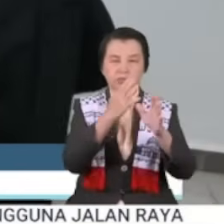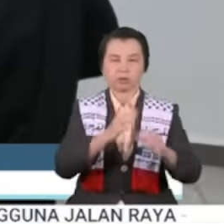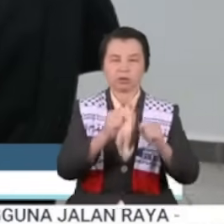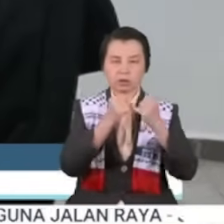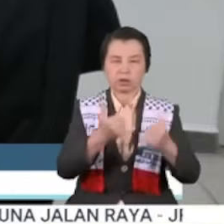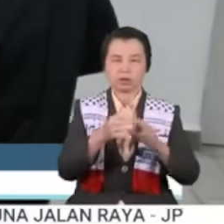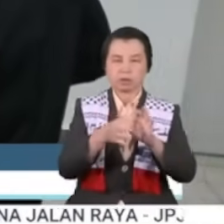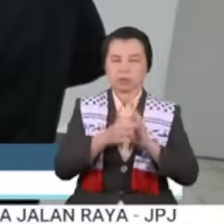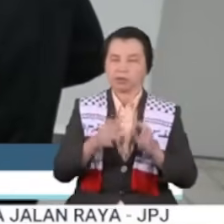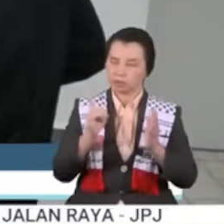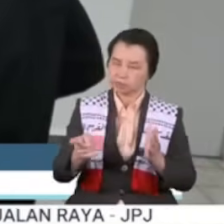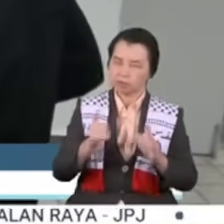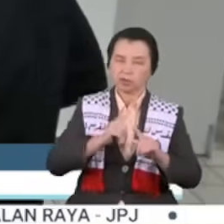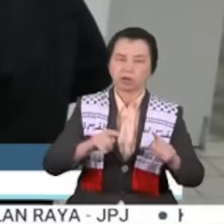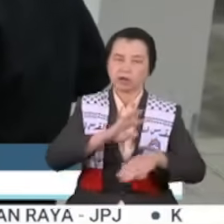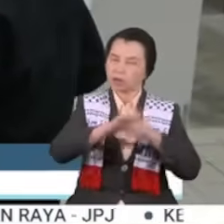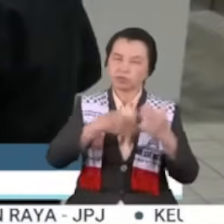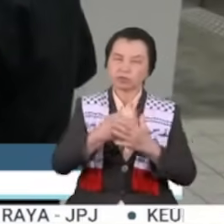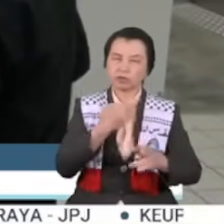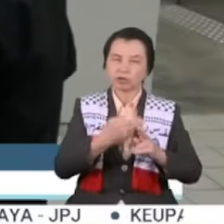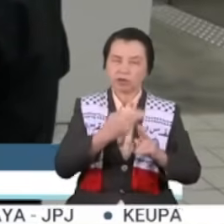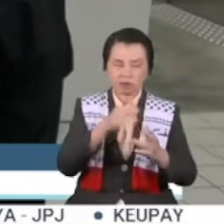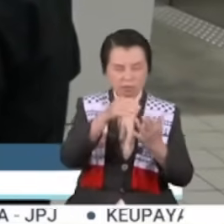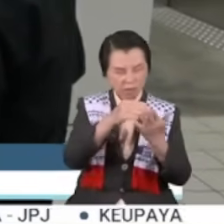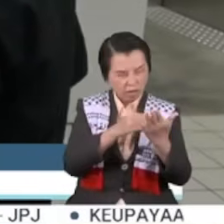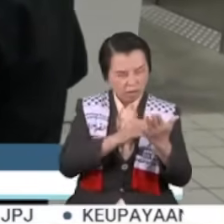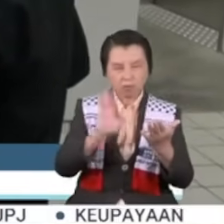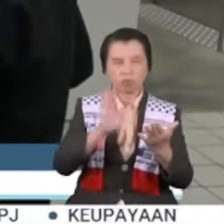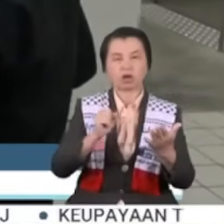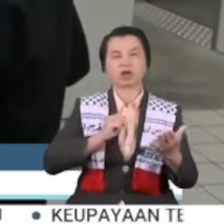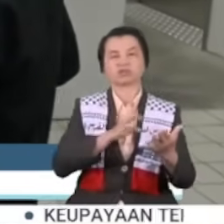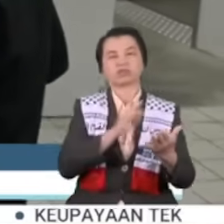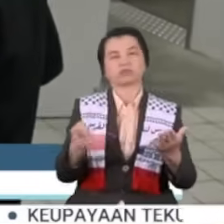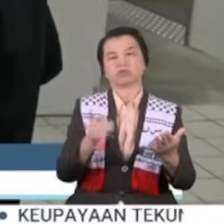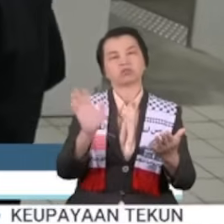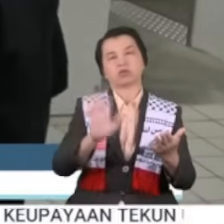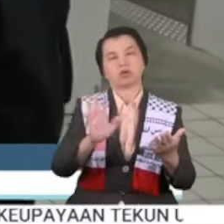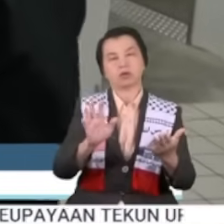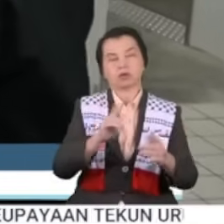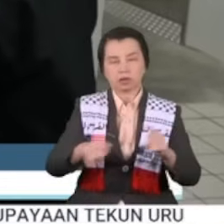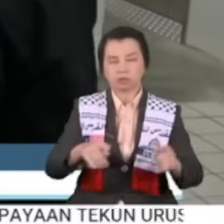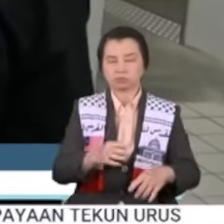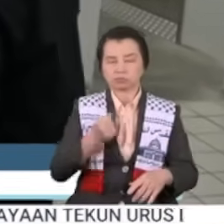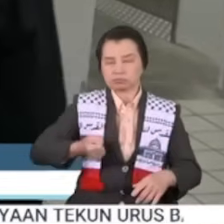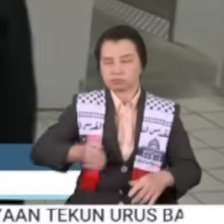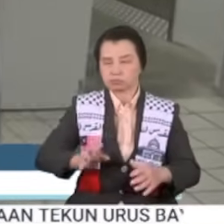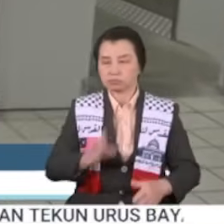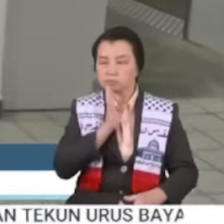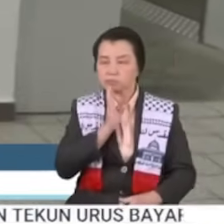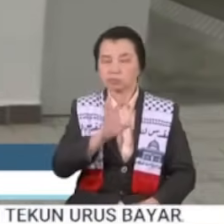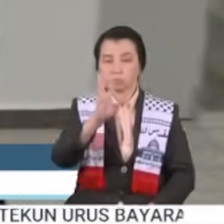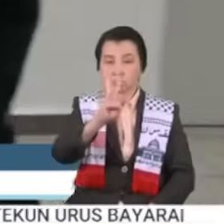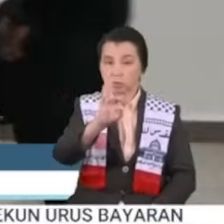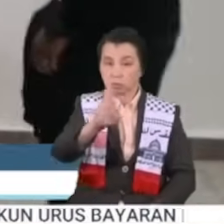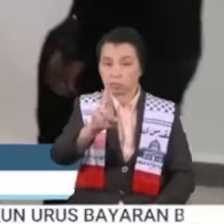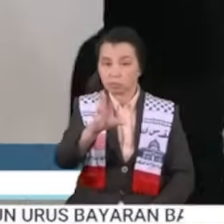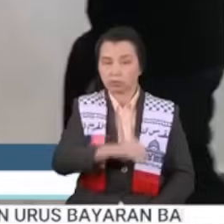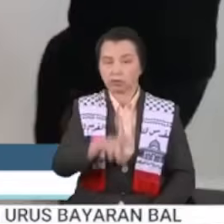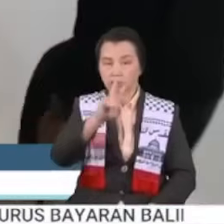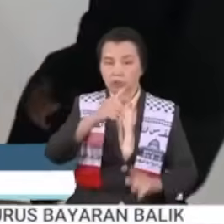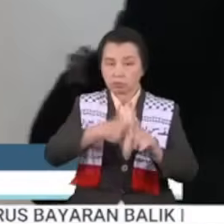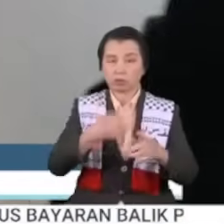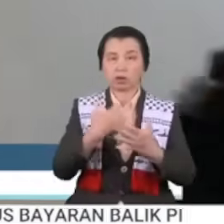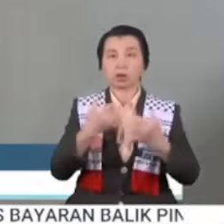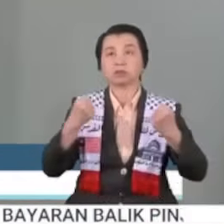komputer miliknya sedangkan kesemua penama bukan kakit tangannya Hakim jatuhkan hukuman denda r6000 dan du